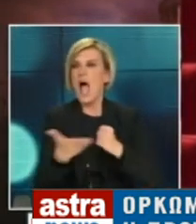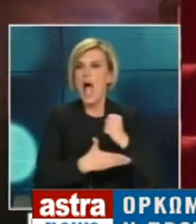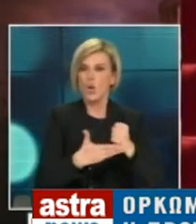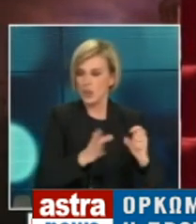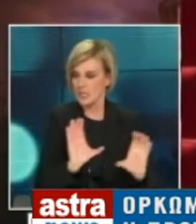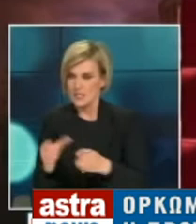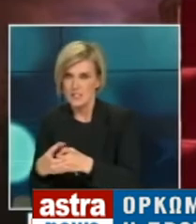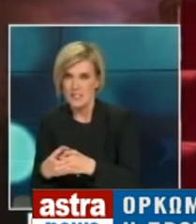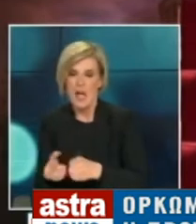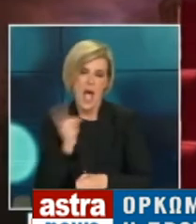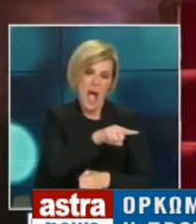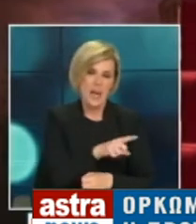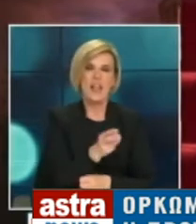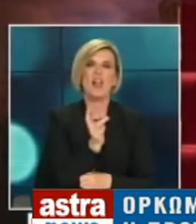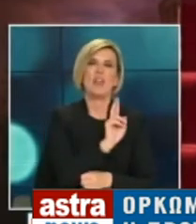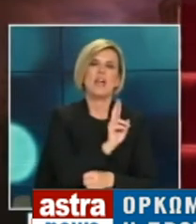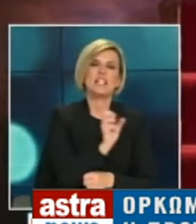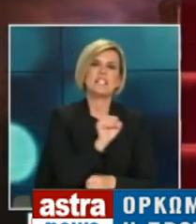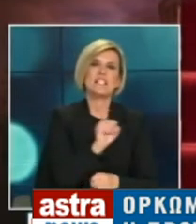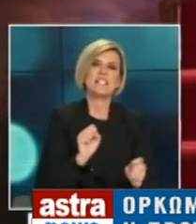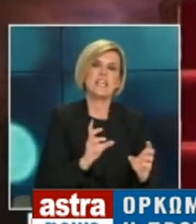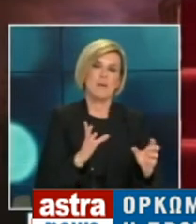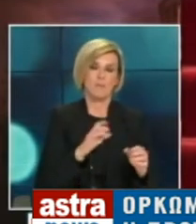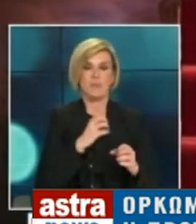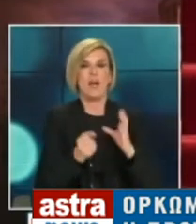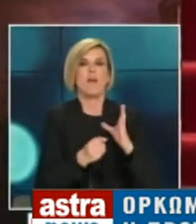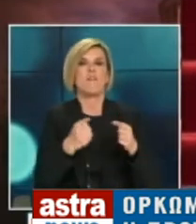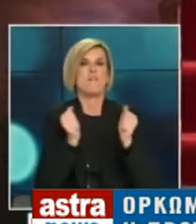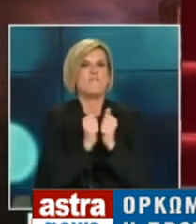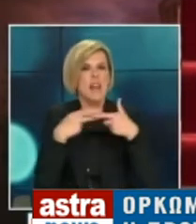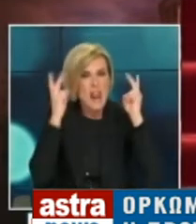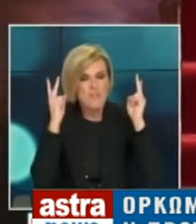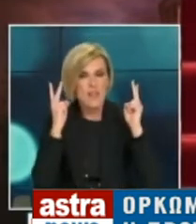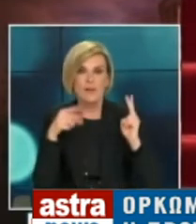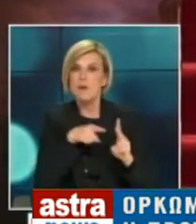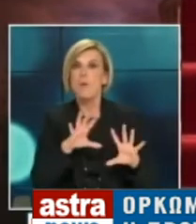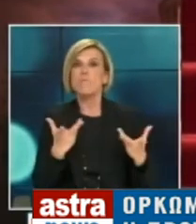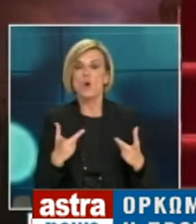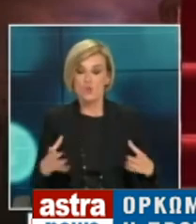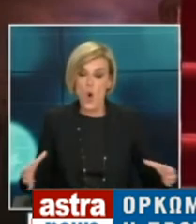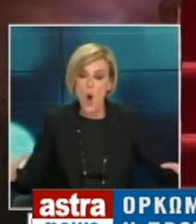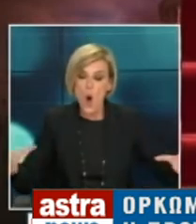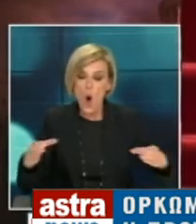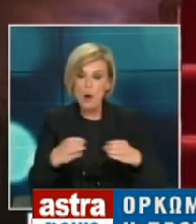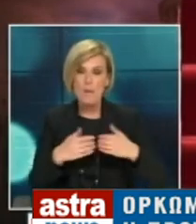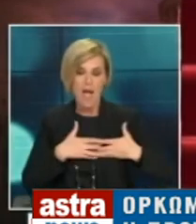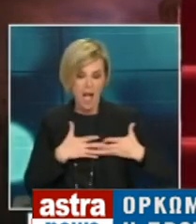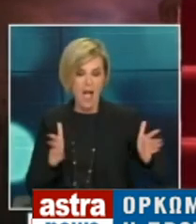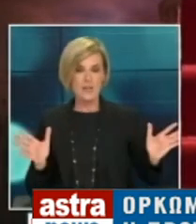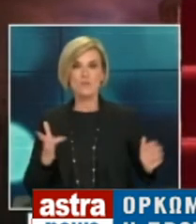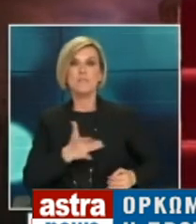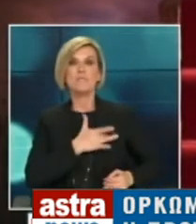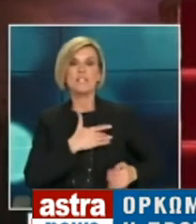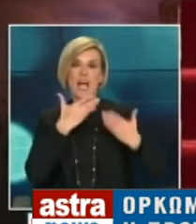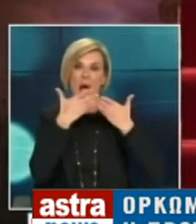περιβάλλον. Συντηρητική ή πιο φιλελεύθερη. Μπορούμε να το πράξουμε. Πώς? Ανοίγοντας την ψυχή μας, ανοίγοντας το μυαλό μας και